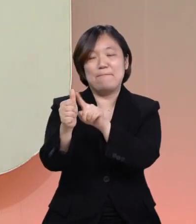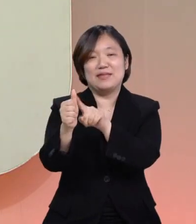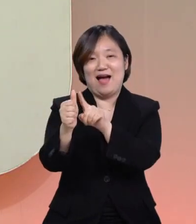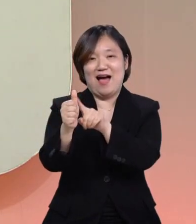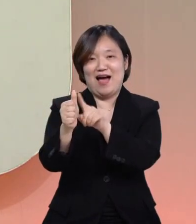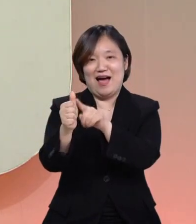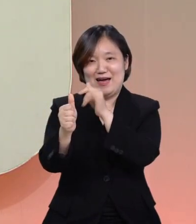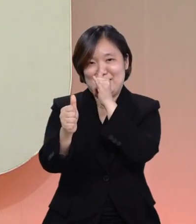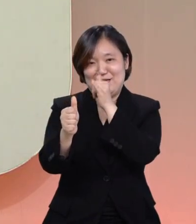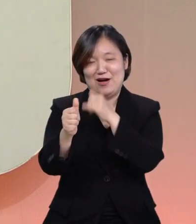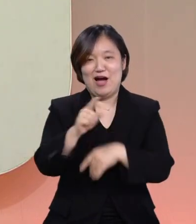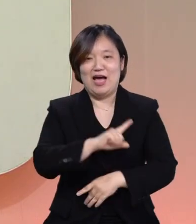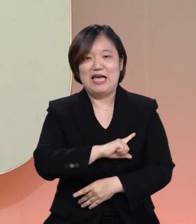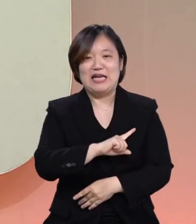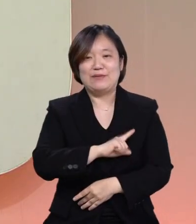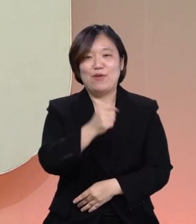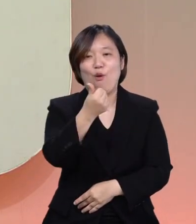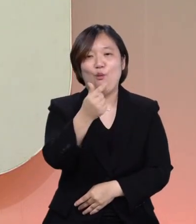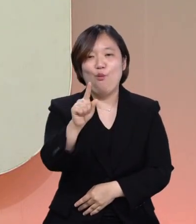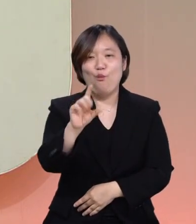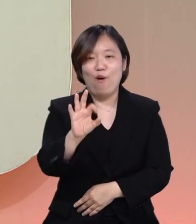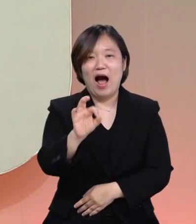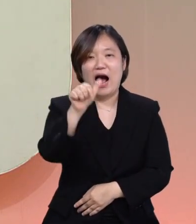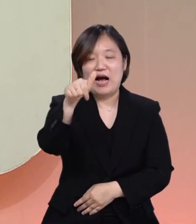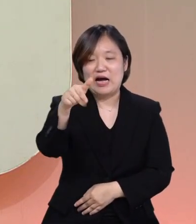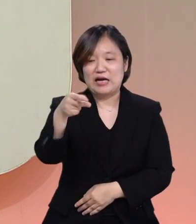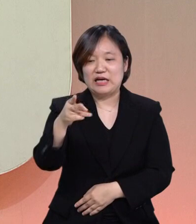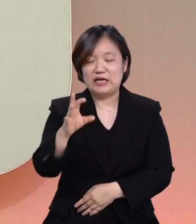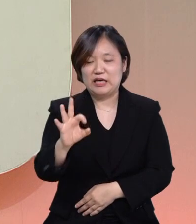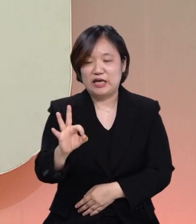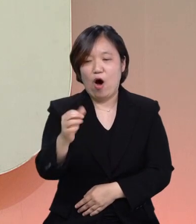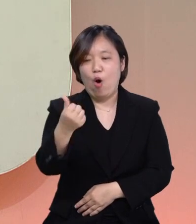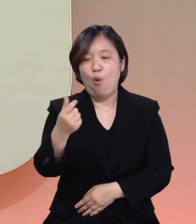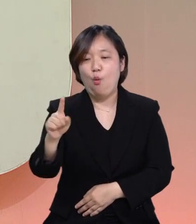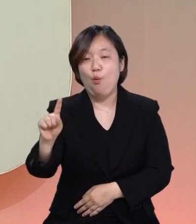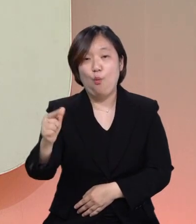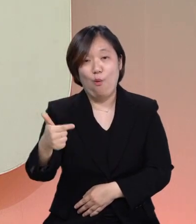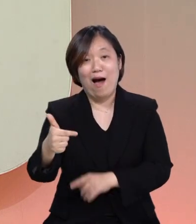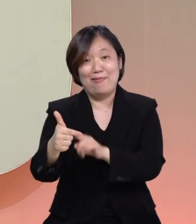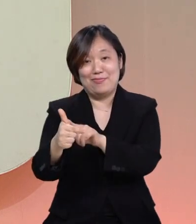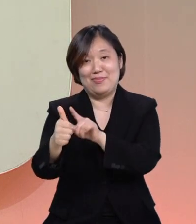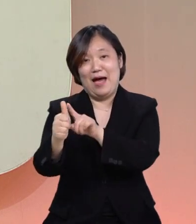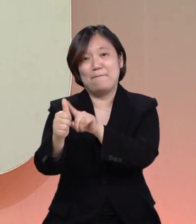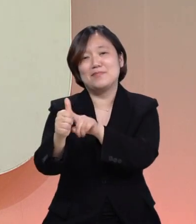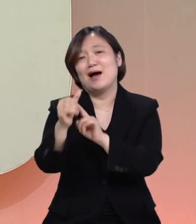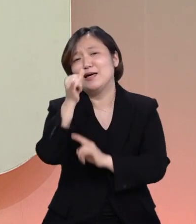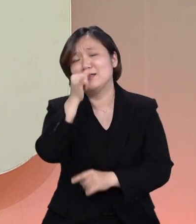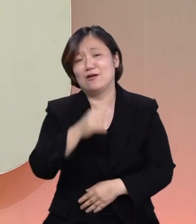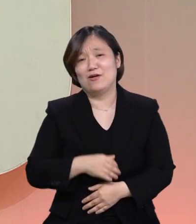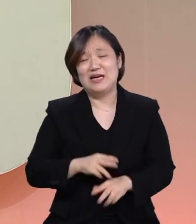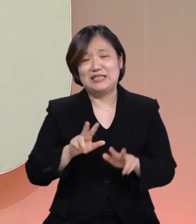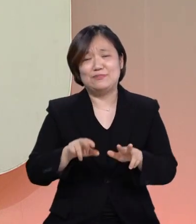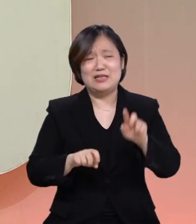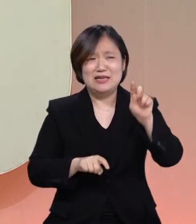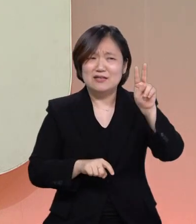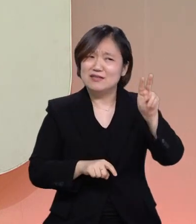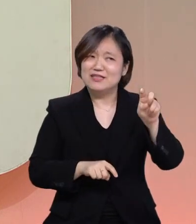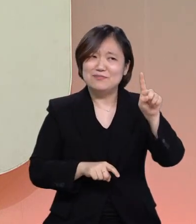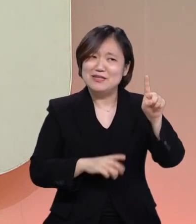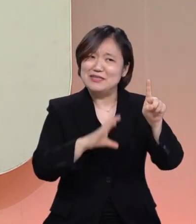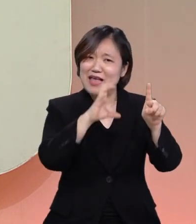성함이 황경환이라는 거사님이신데 지금 21세기 불교포럼